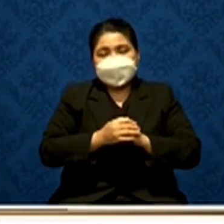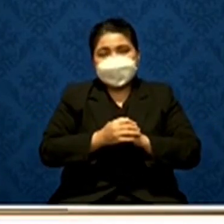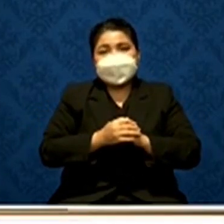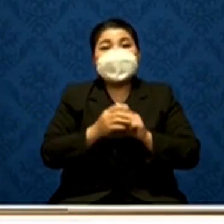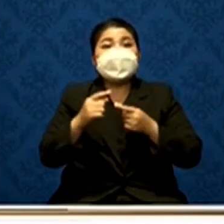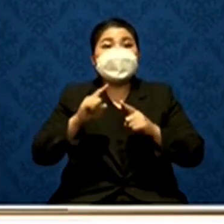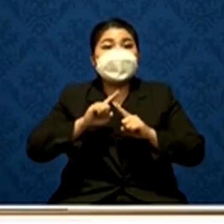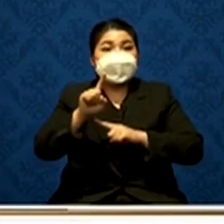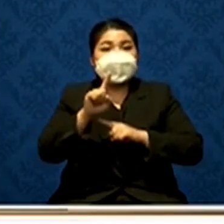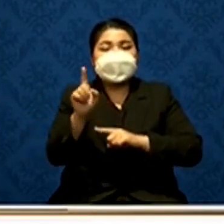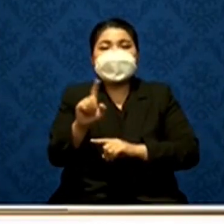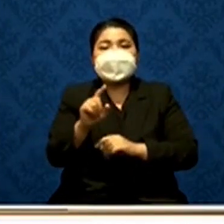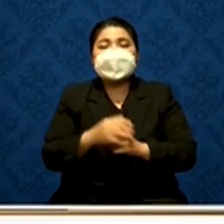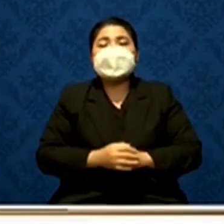คือ1.